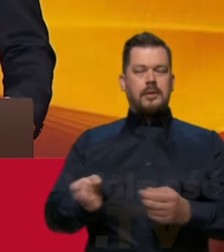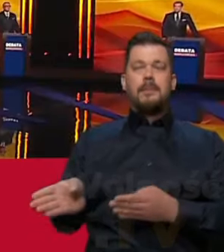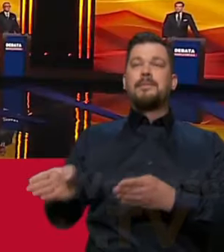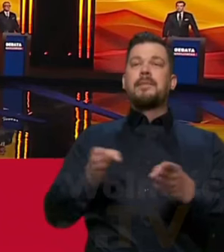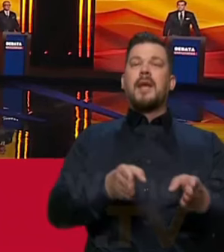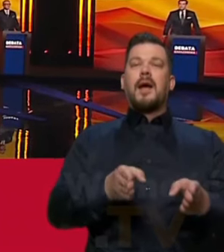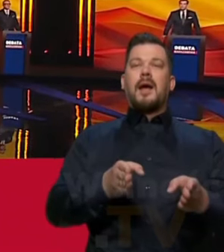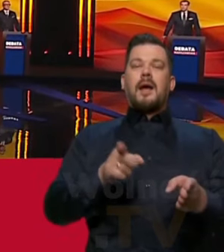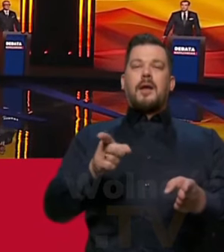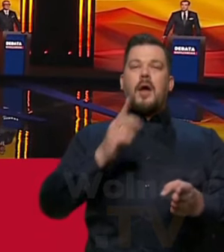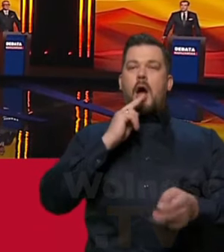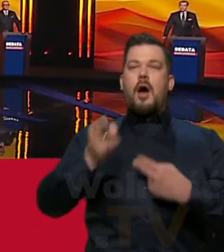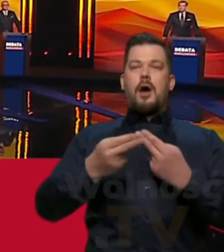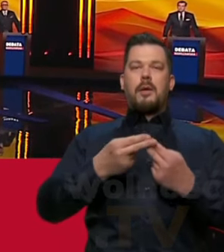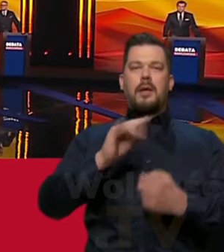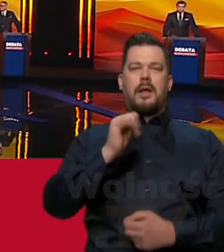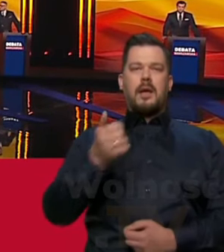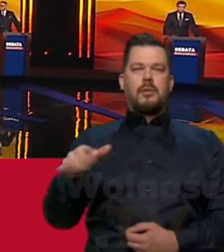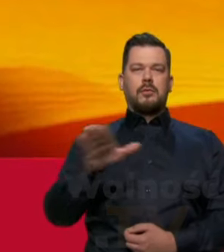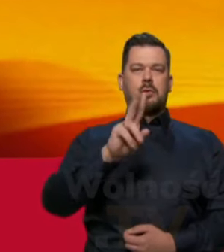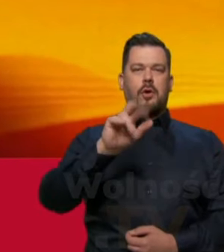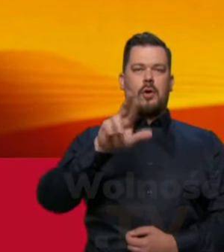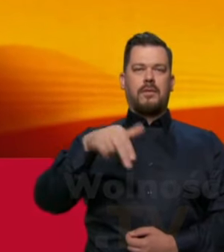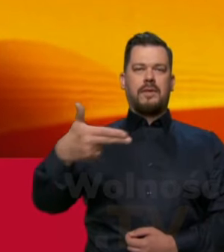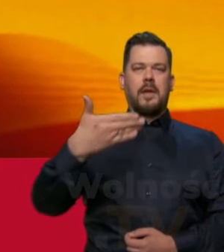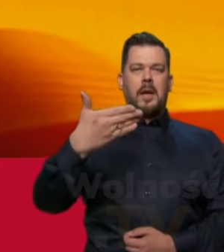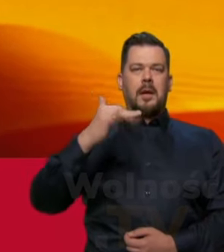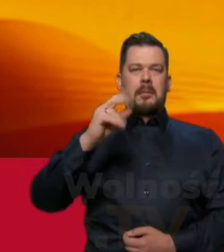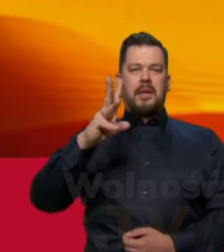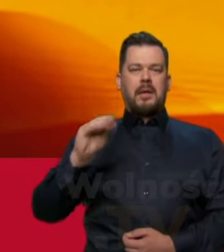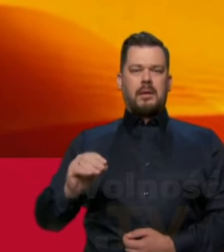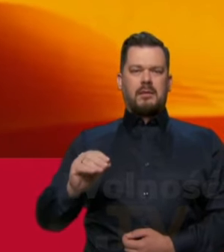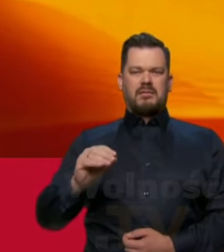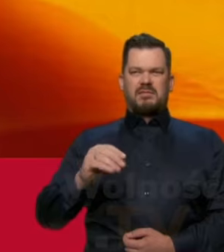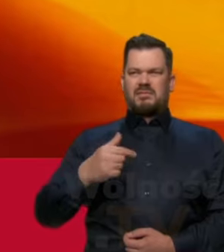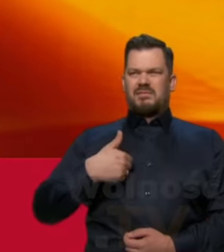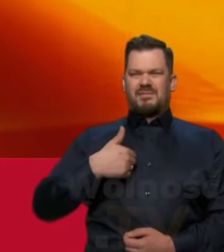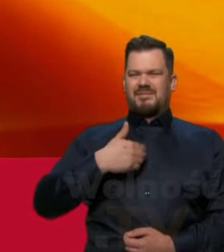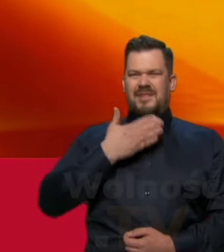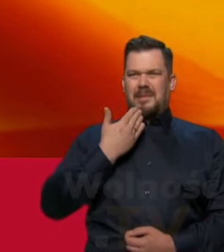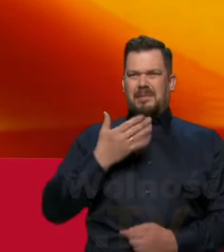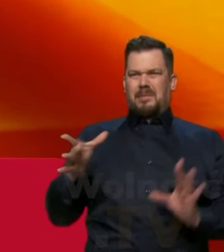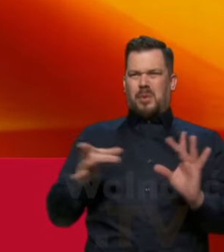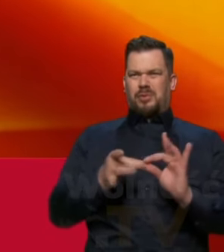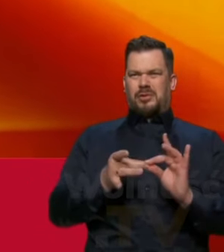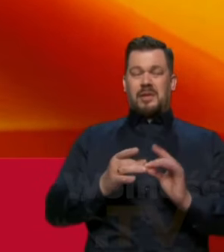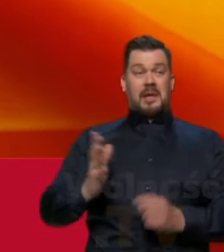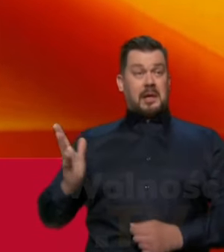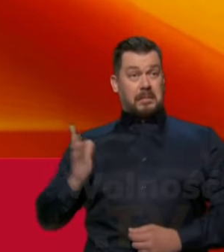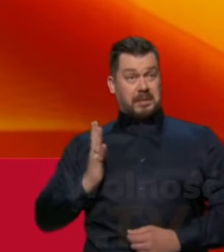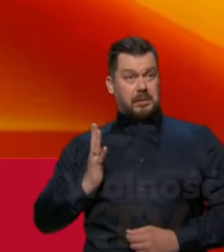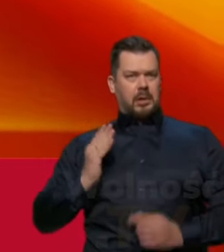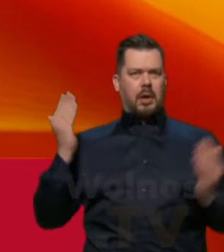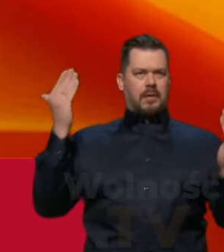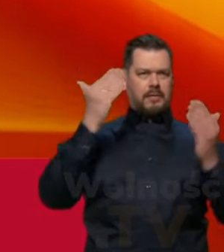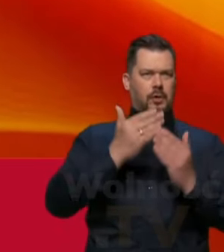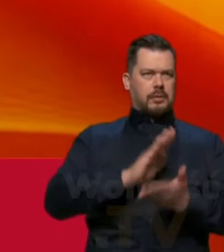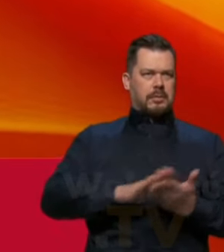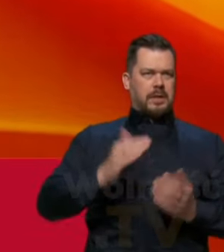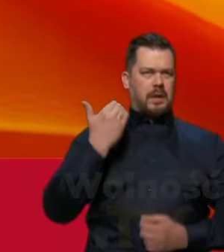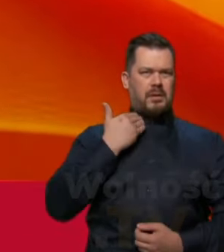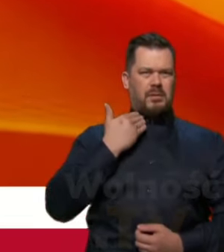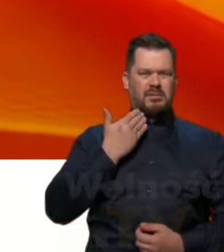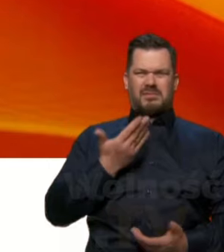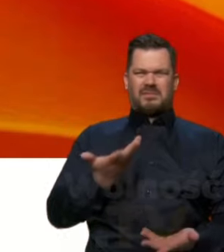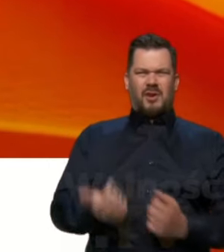na to pytanie odpowie pan Janusz Korwin-Mikke. Nie widzę najmniejszego związku między bezpieczeństwem a nocną prohibicją, więc